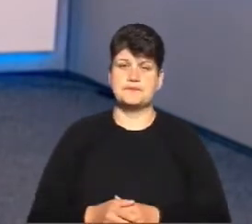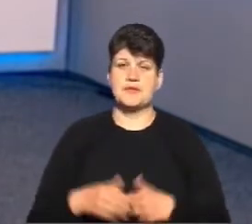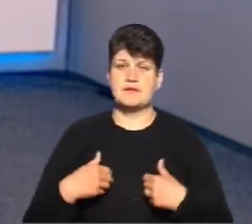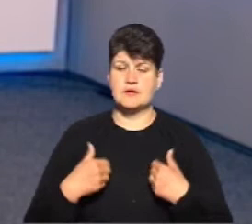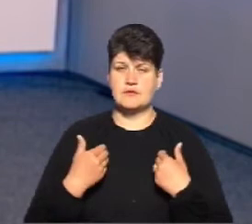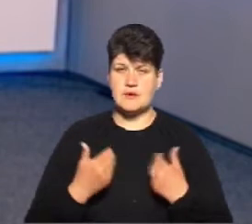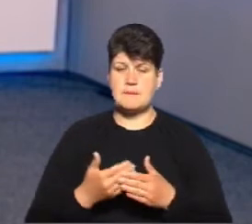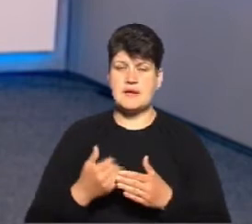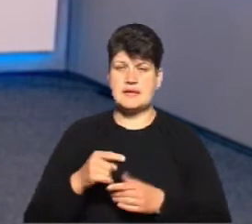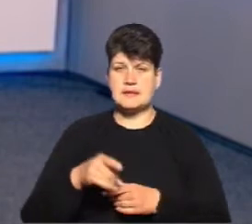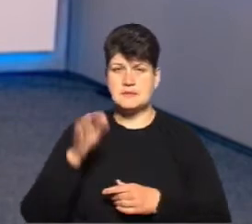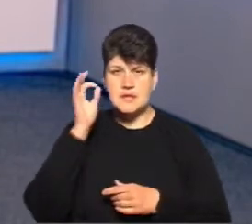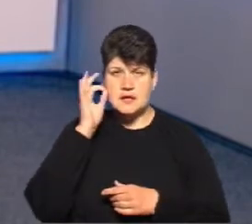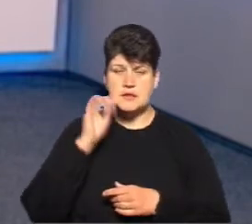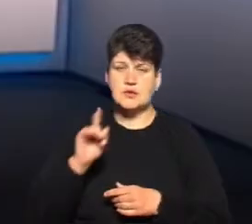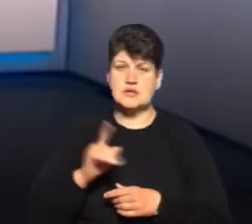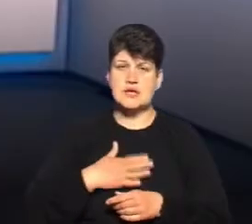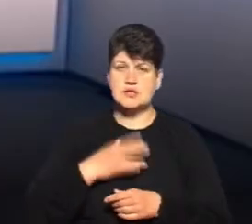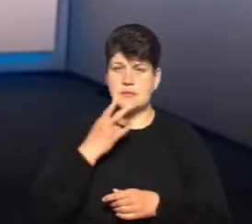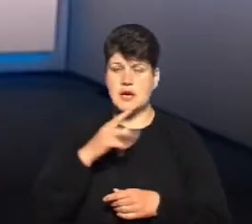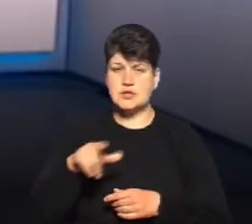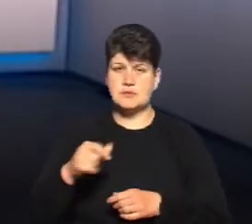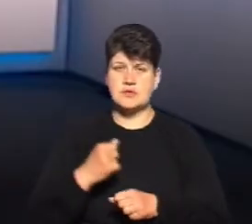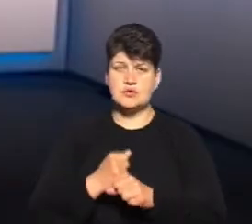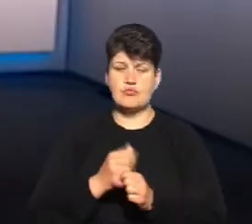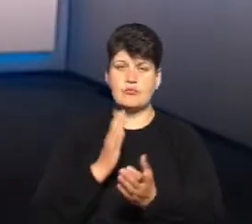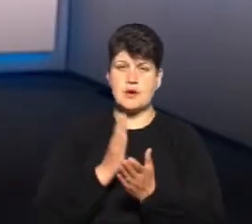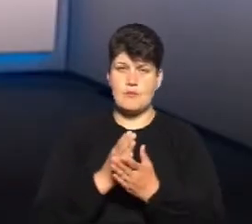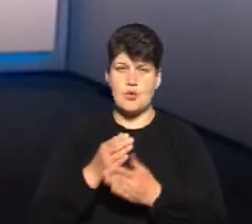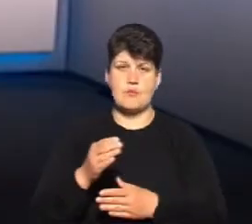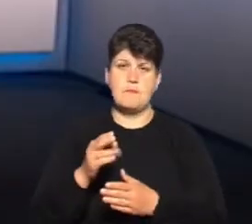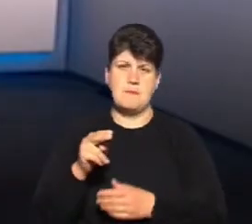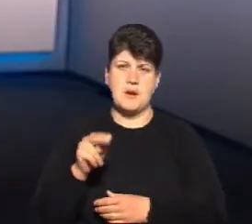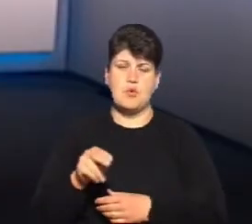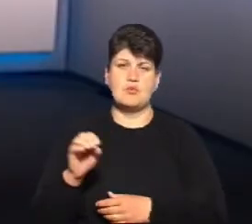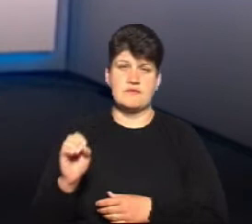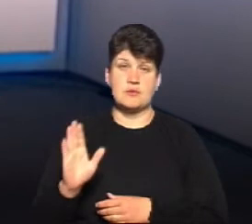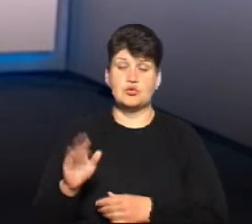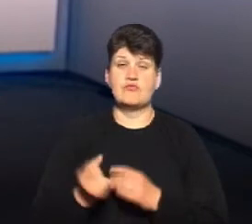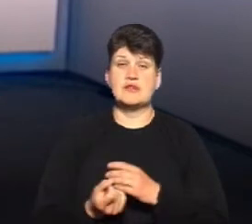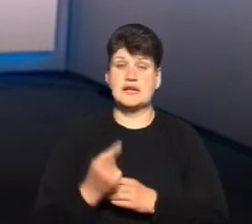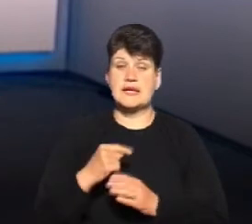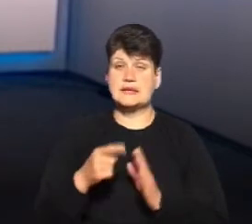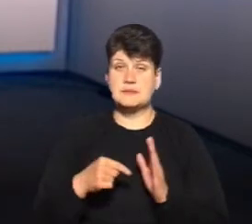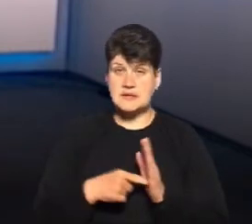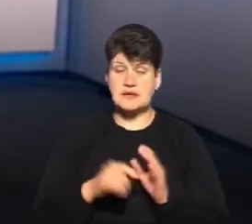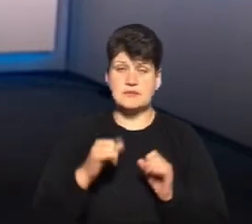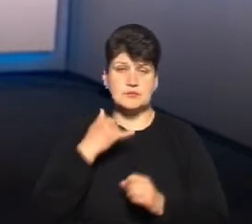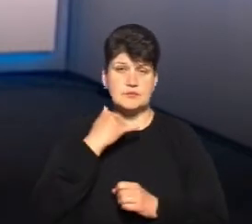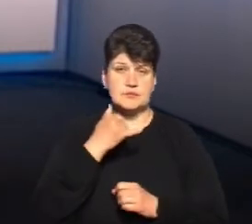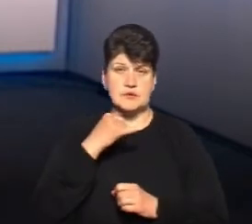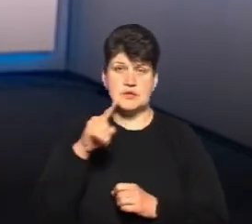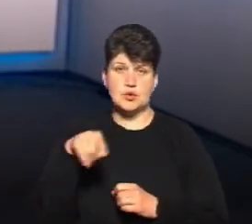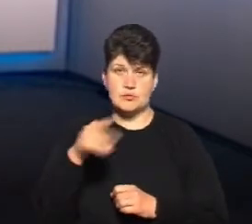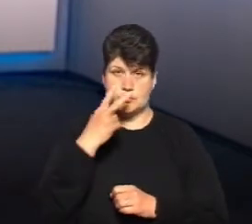нашим глядачам, що ми працюємо у прямому ефірі, якщо у вас будуть виникати питання щодо цієї теми, ви можете телефонувати за номером, що вказаний на